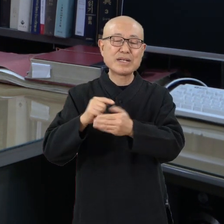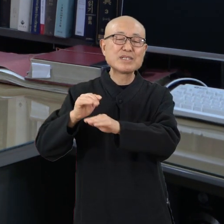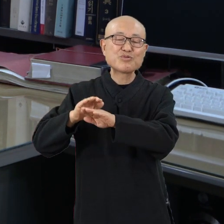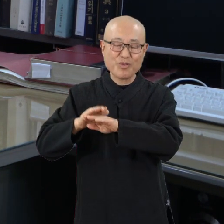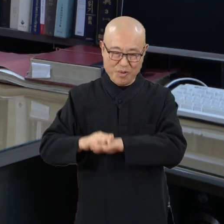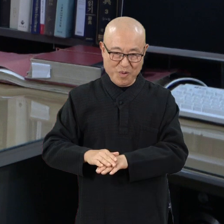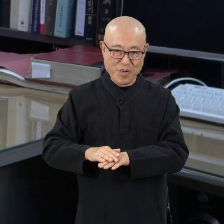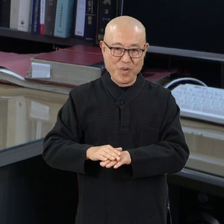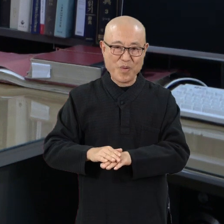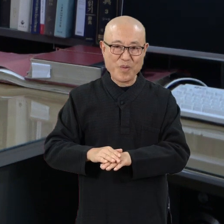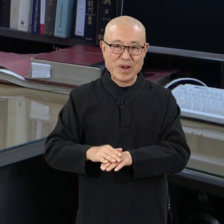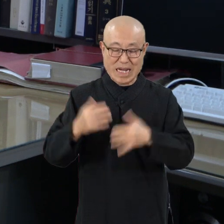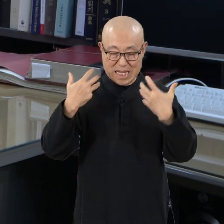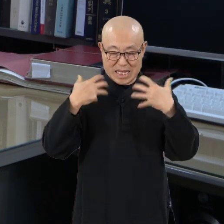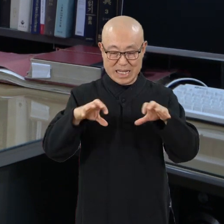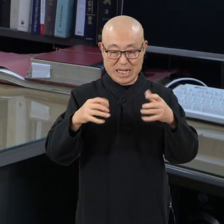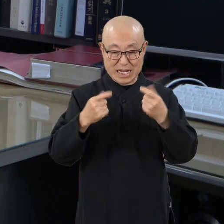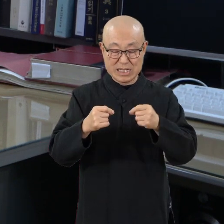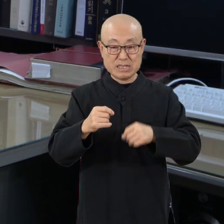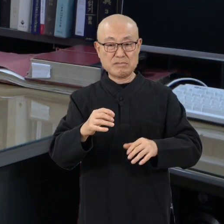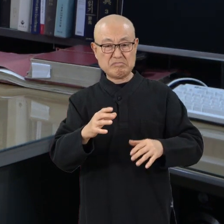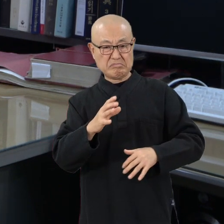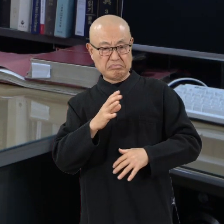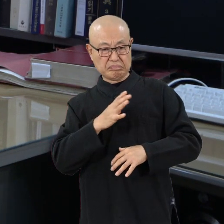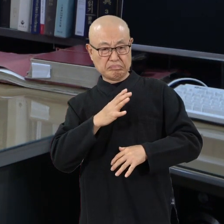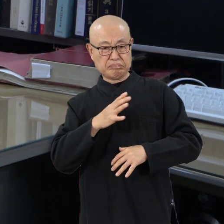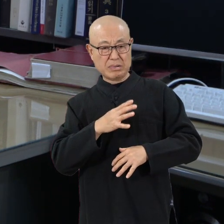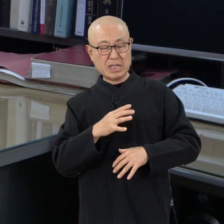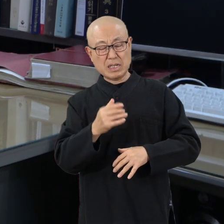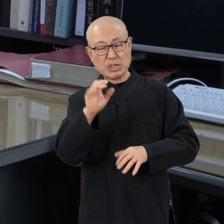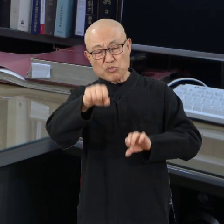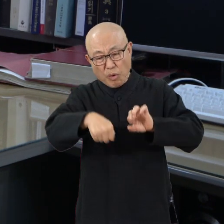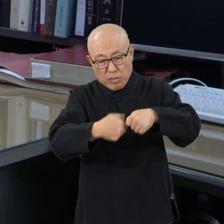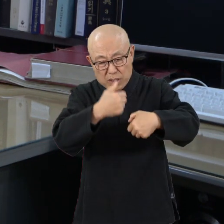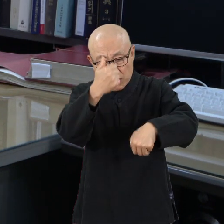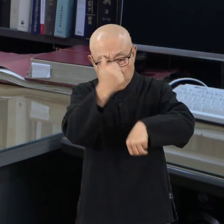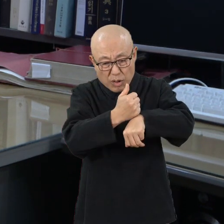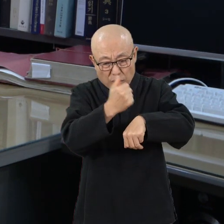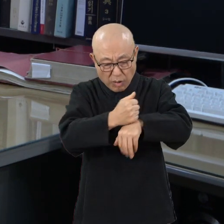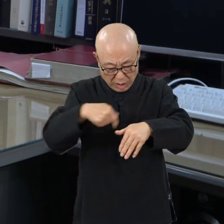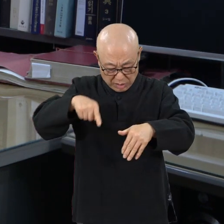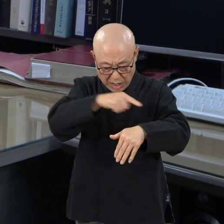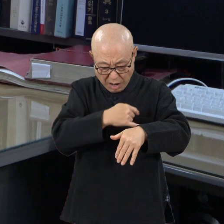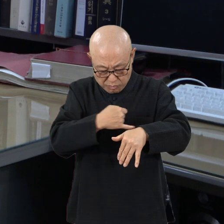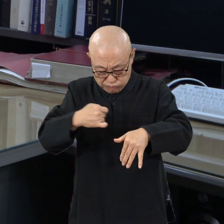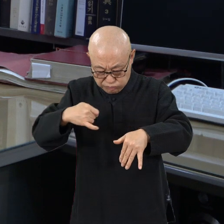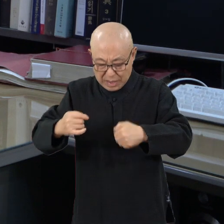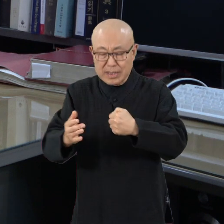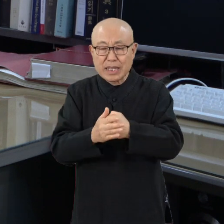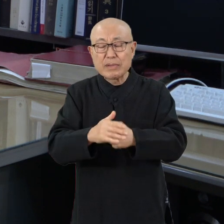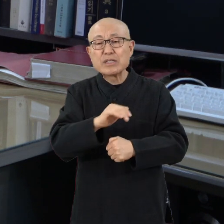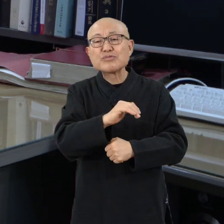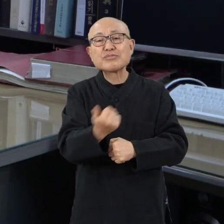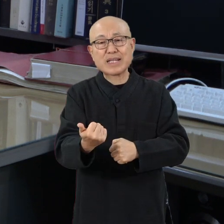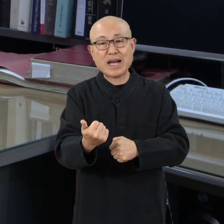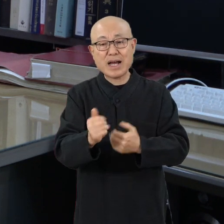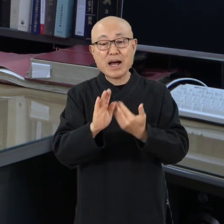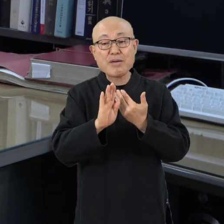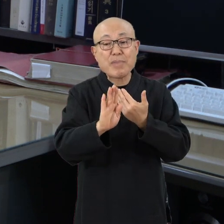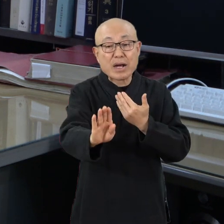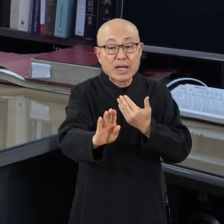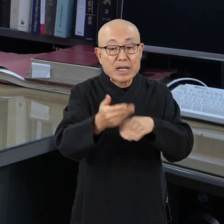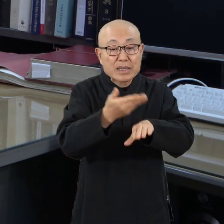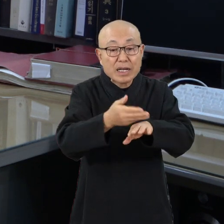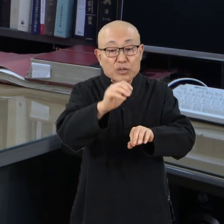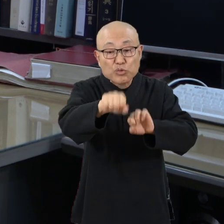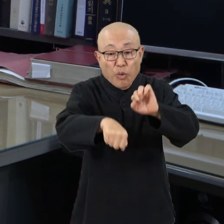새겨서 사자같이 그 위험이 있는 짐승도 결국은 스스로 자멸하는 것이다. 밖의 힘이